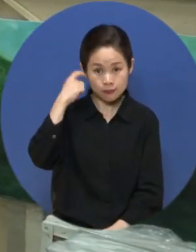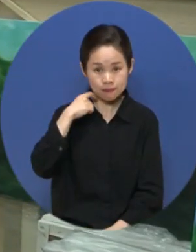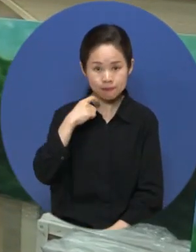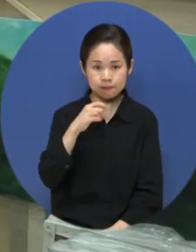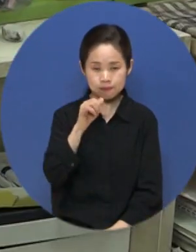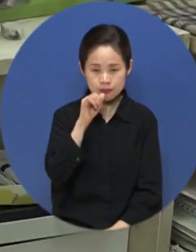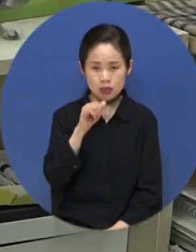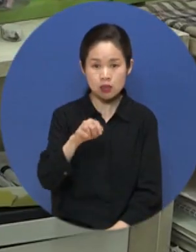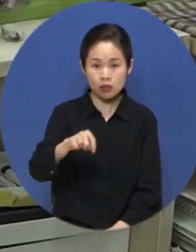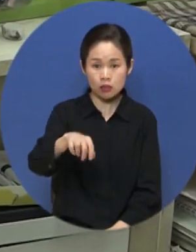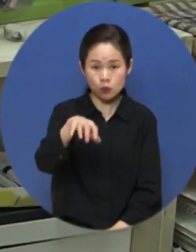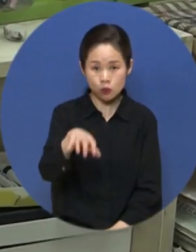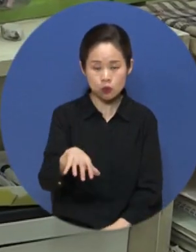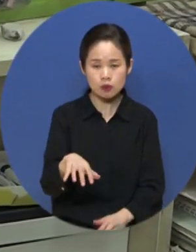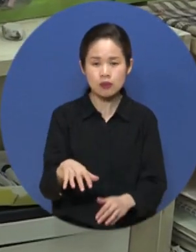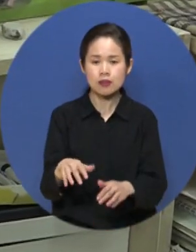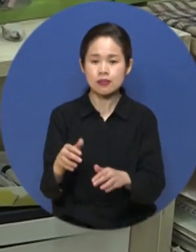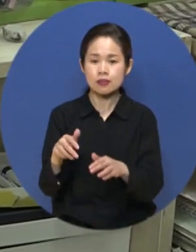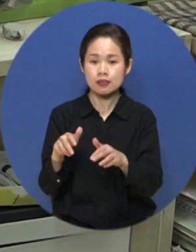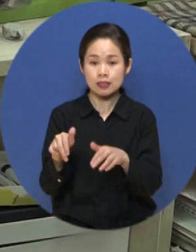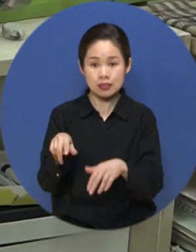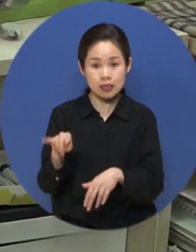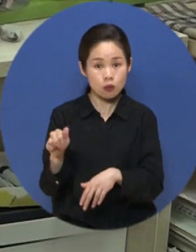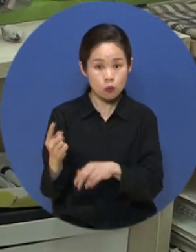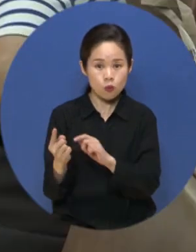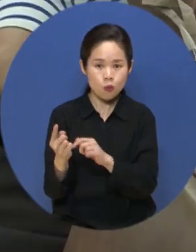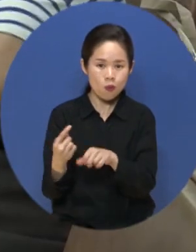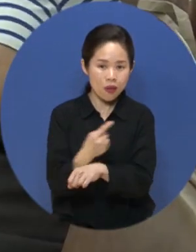외에도 많은 장애인 화가들이 활동하고 있는데요.